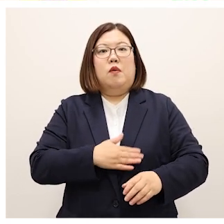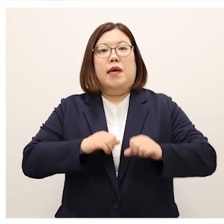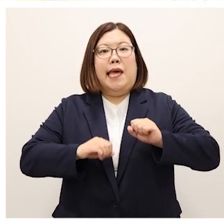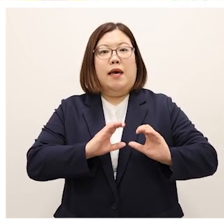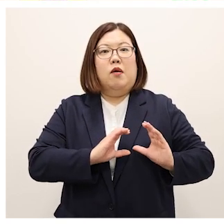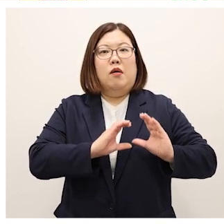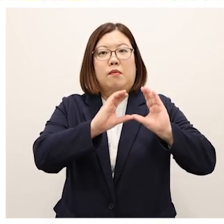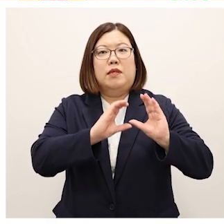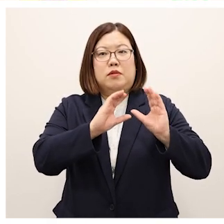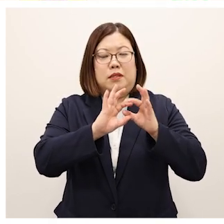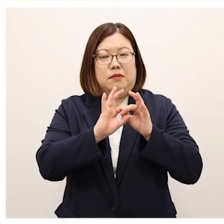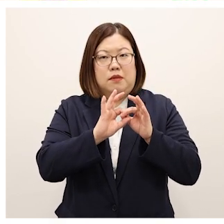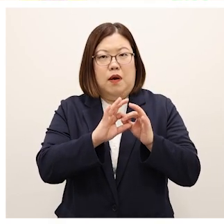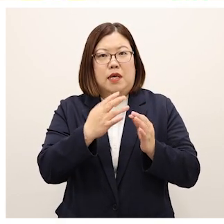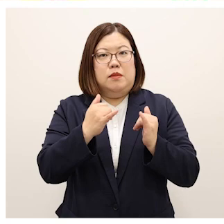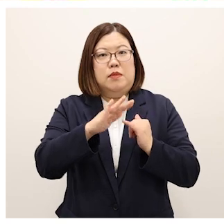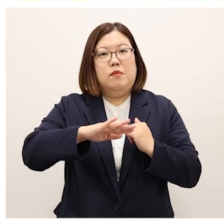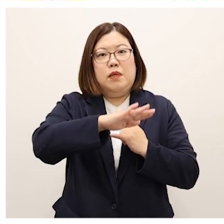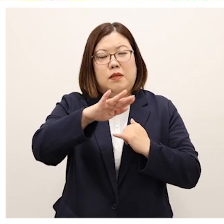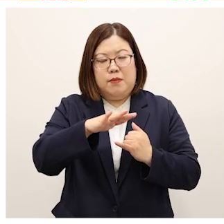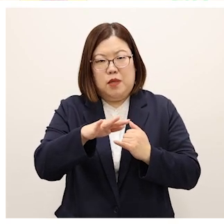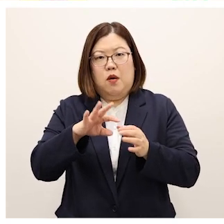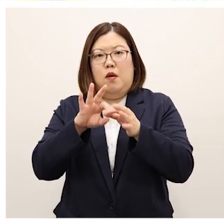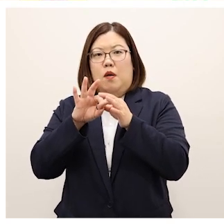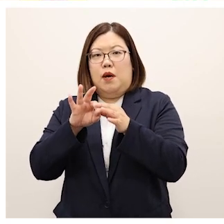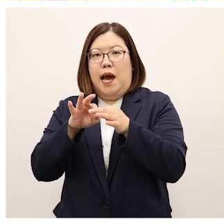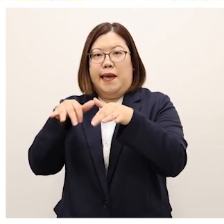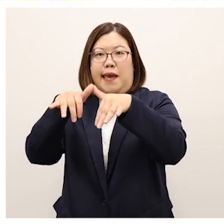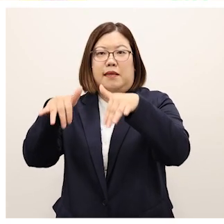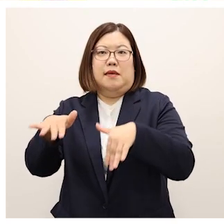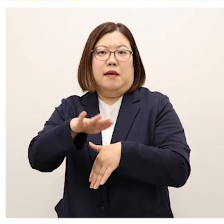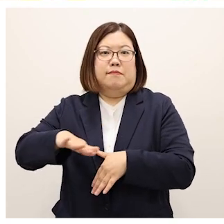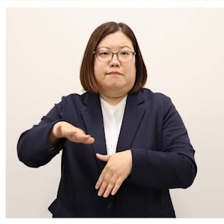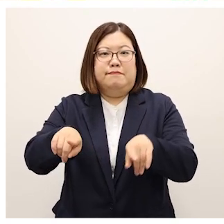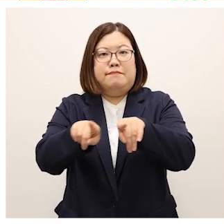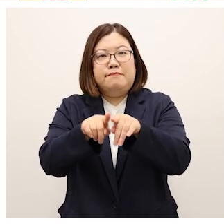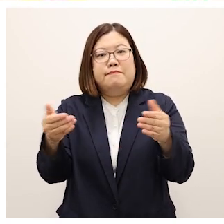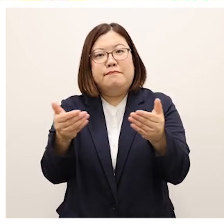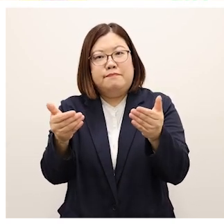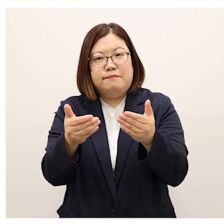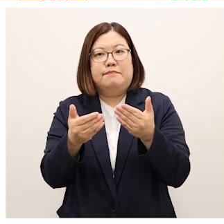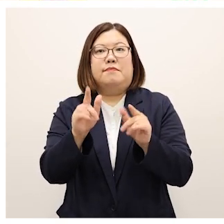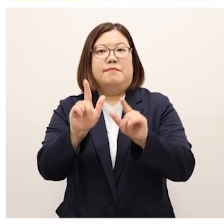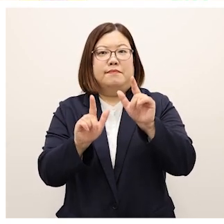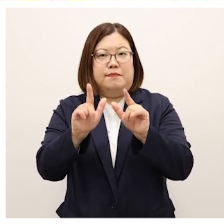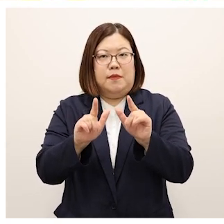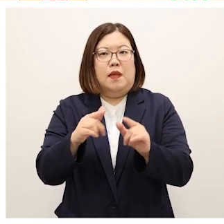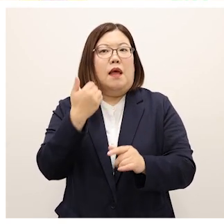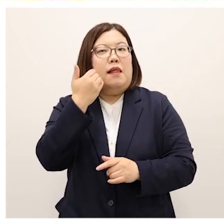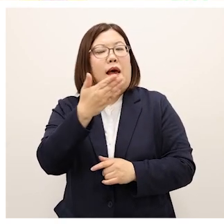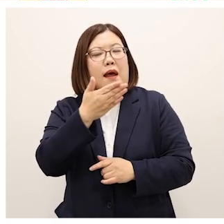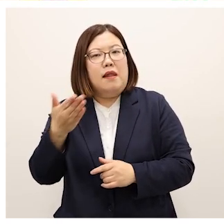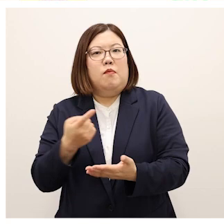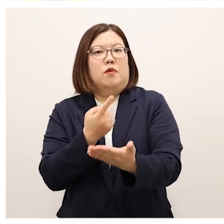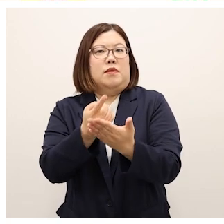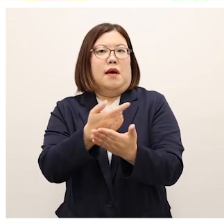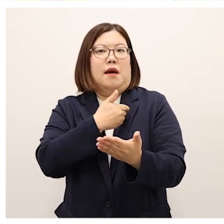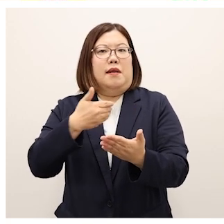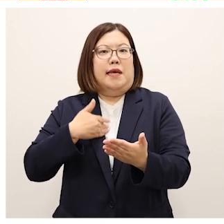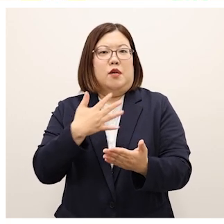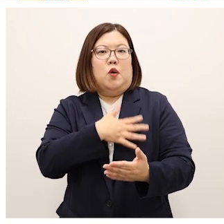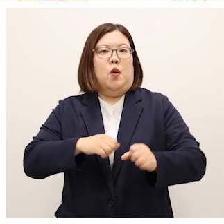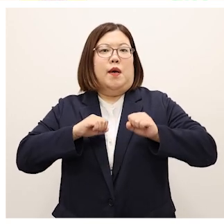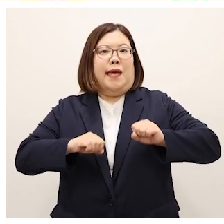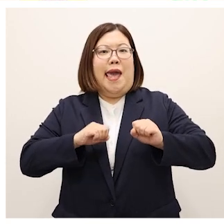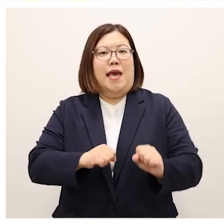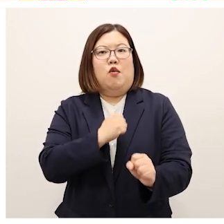。この健康祭りについては、市民の皆様や関係機関との協働のもと、